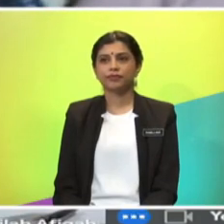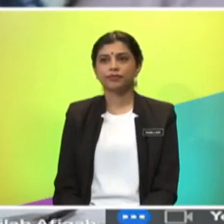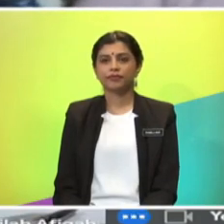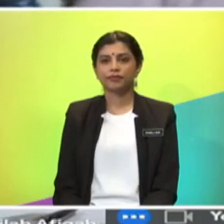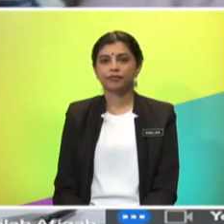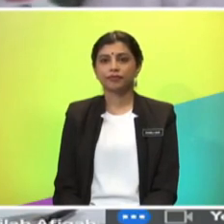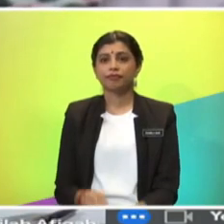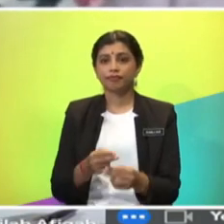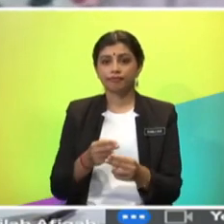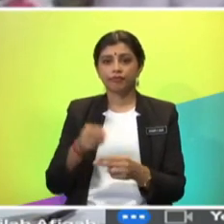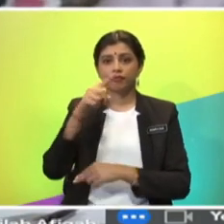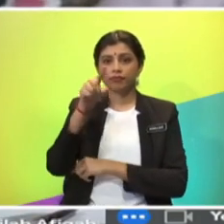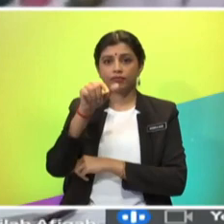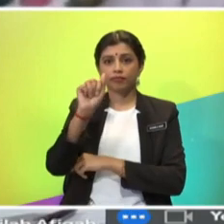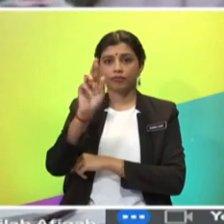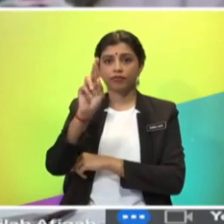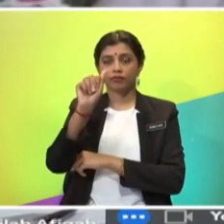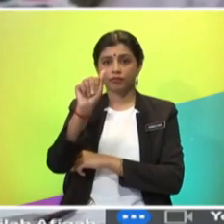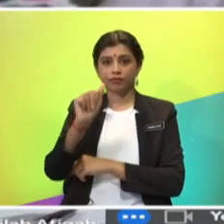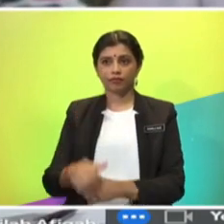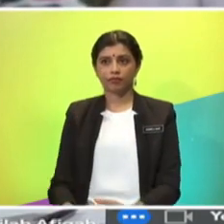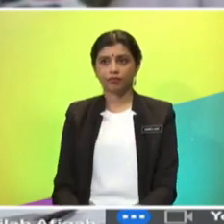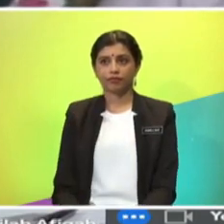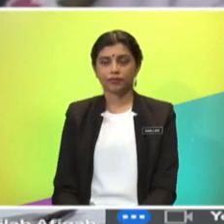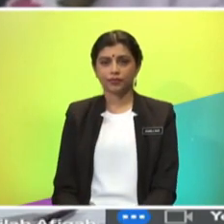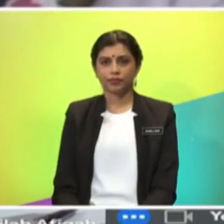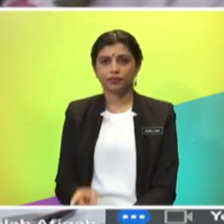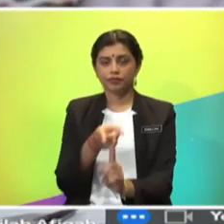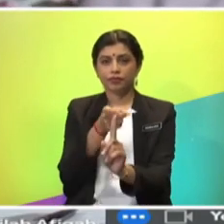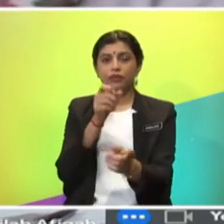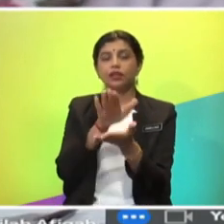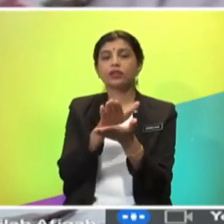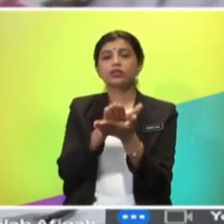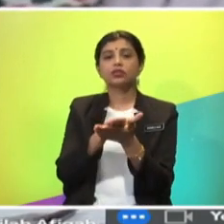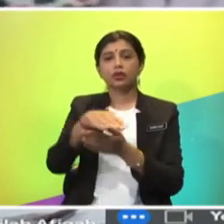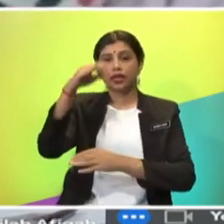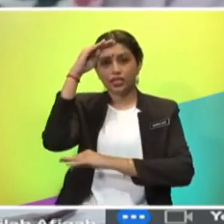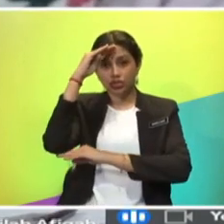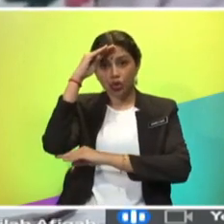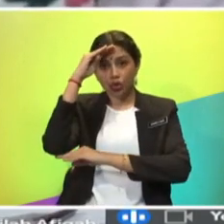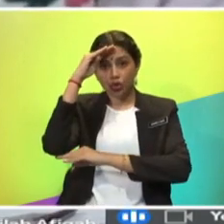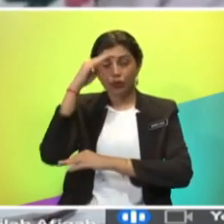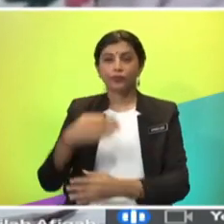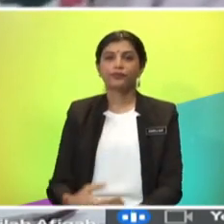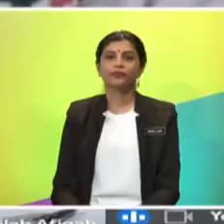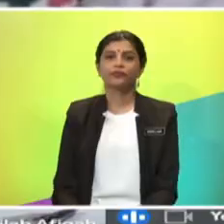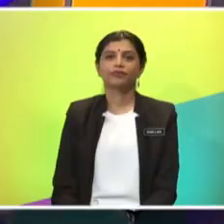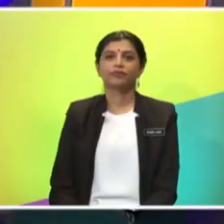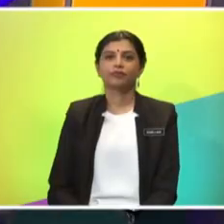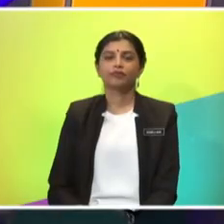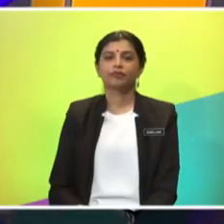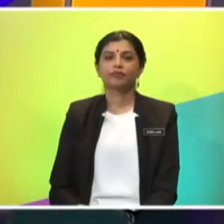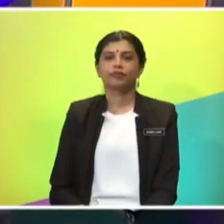Zahra. Saya Baik. Sekolah di Bandar Batu Pahat, Johor. Baik, Az-Zahra,